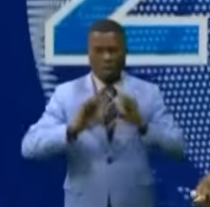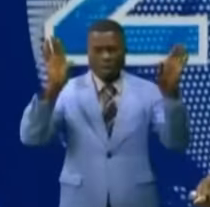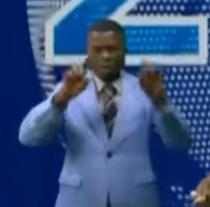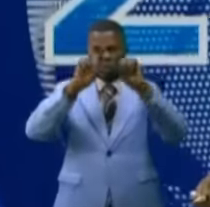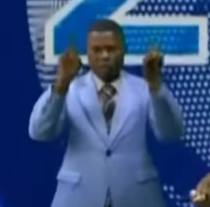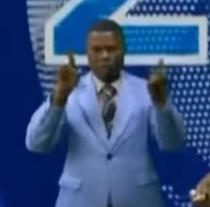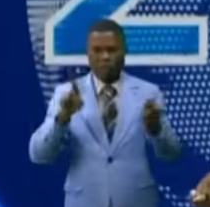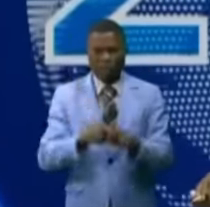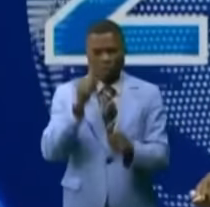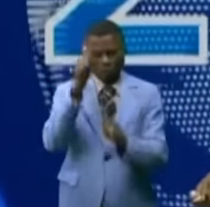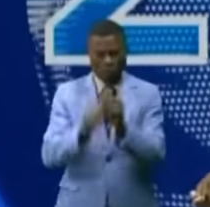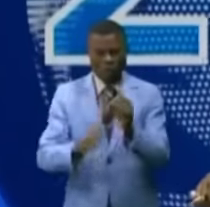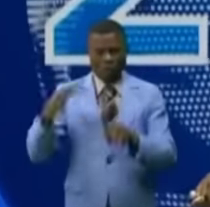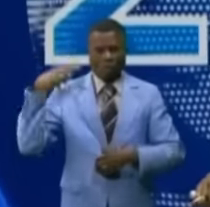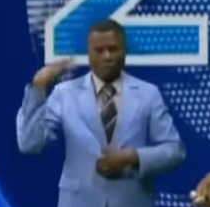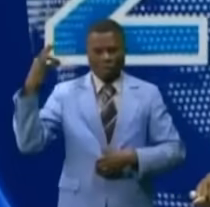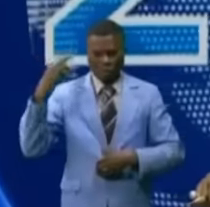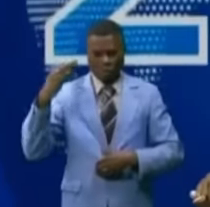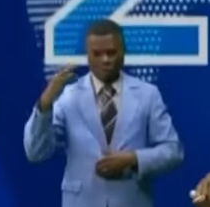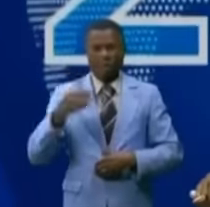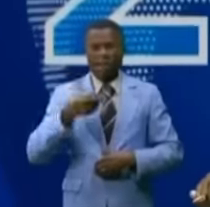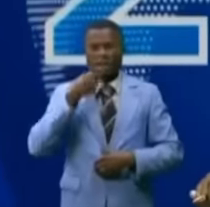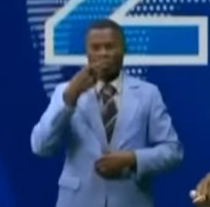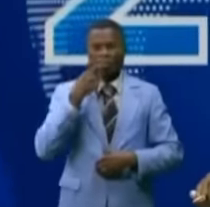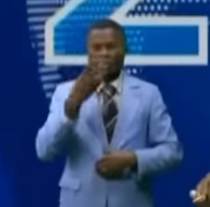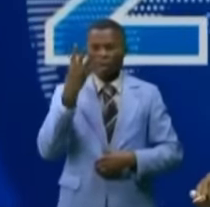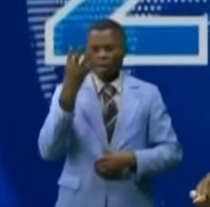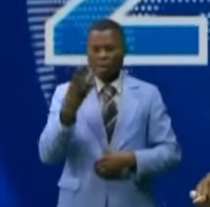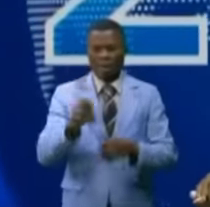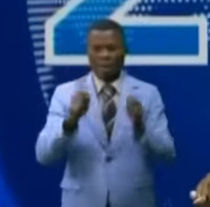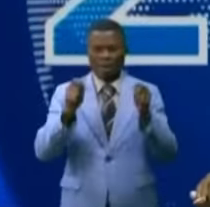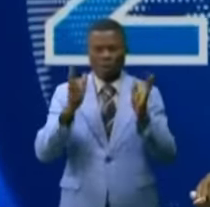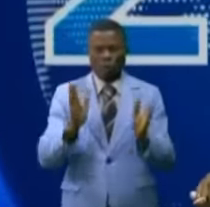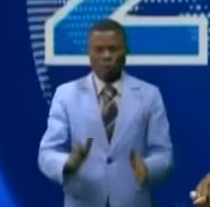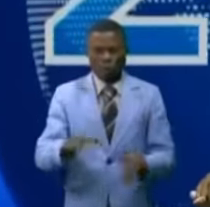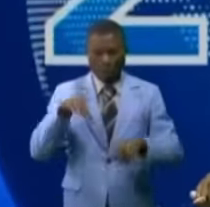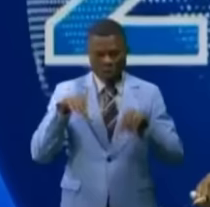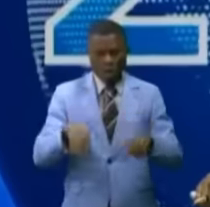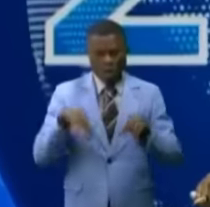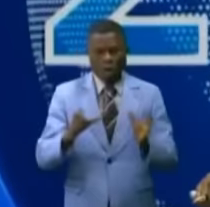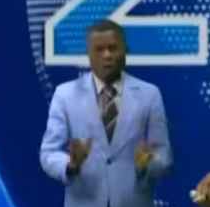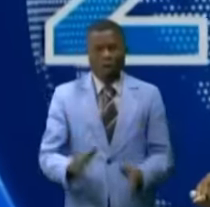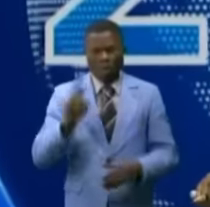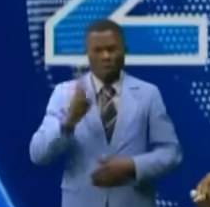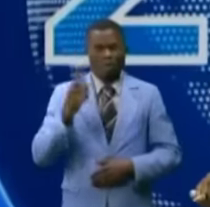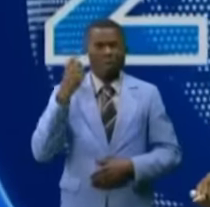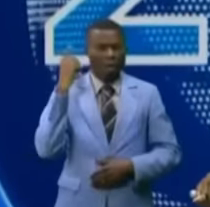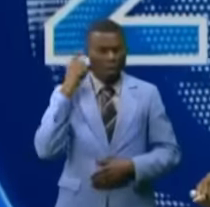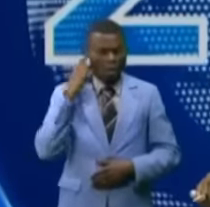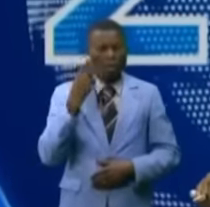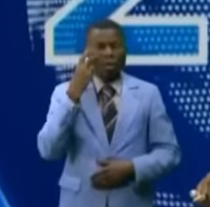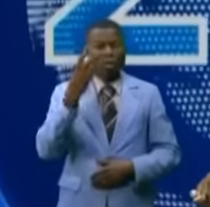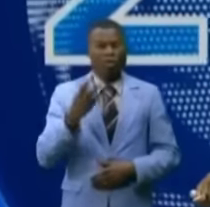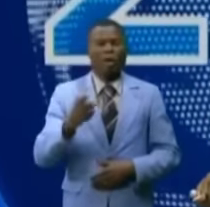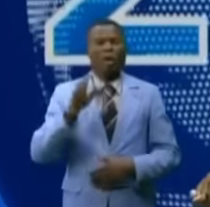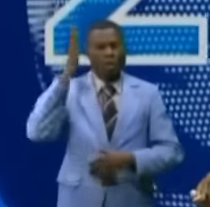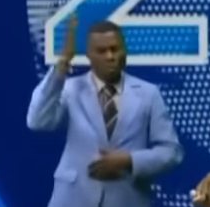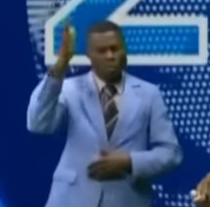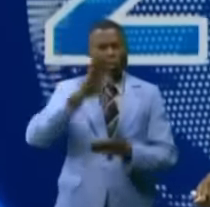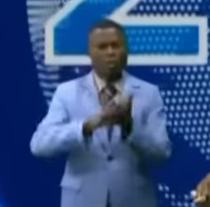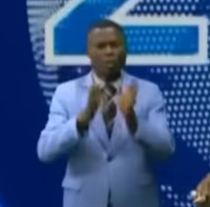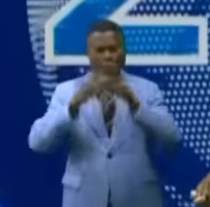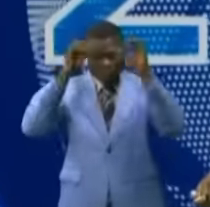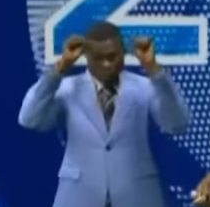télévisées. Chaque candidat devra faire face aux 4 journalistes. Les Congolais veulent entendre et voir. C'est lui qui va diriger leur